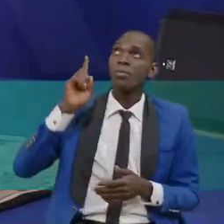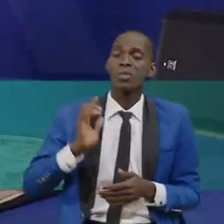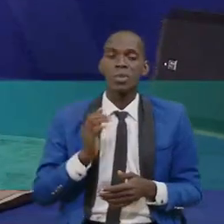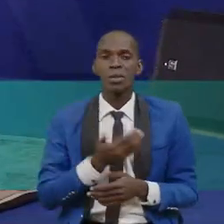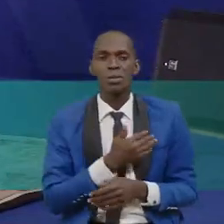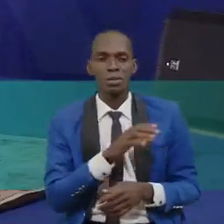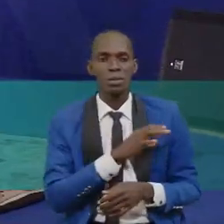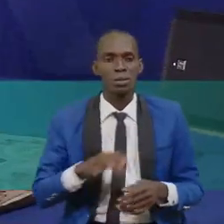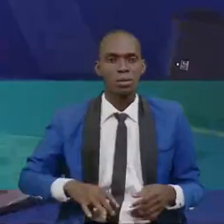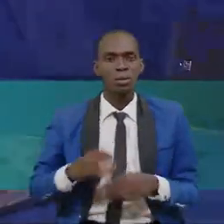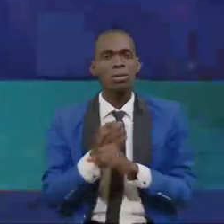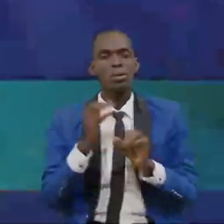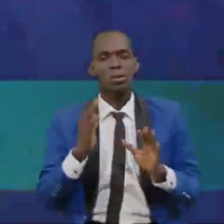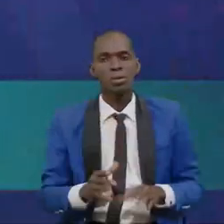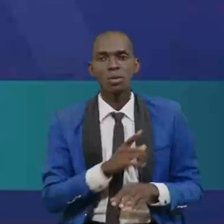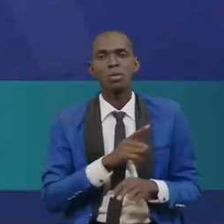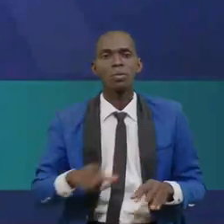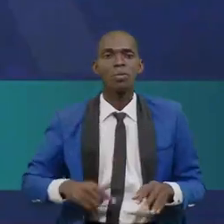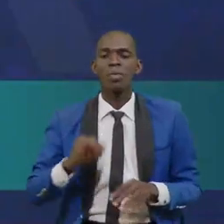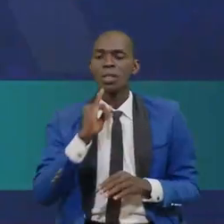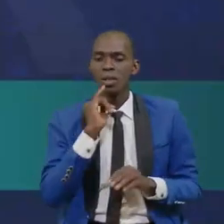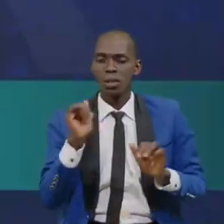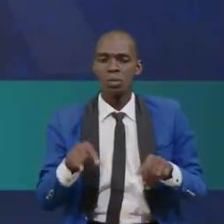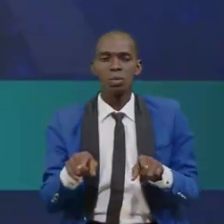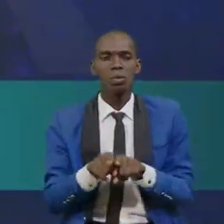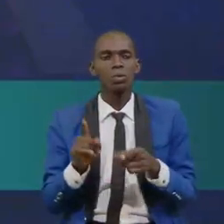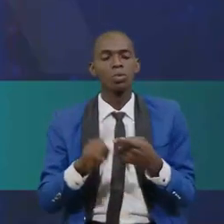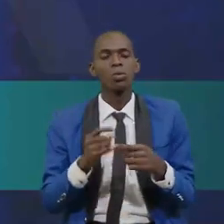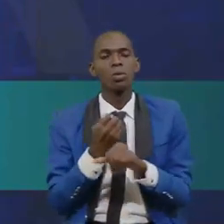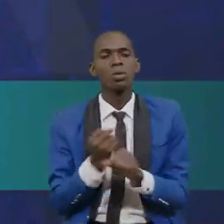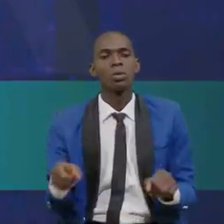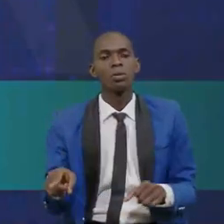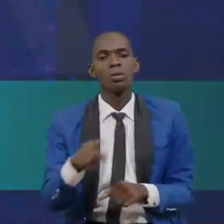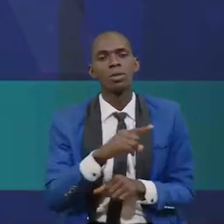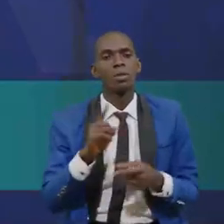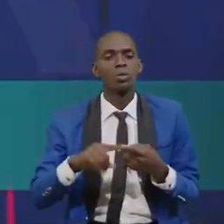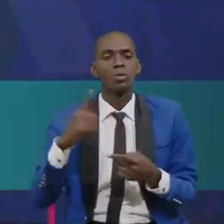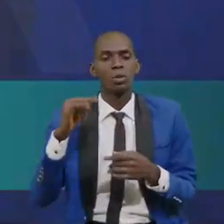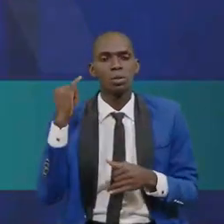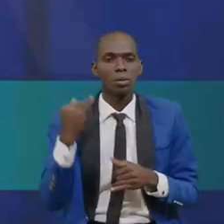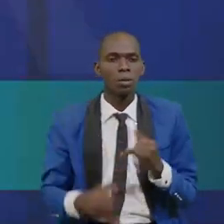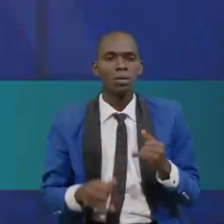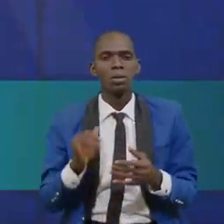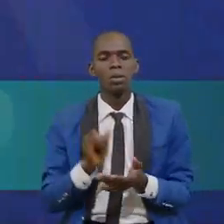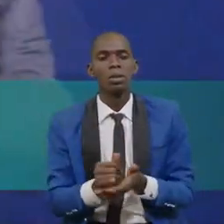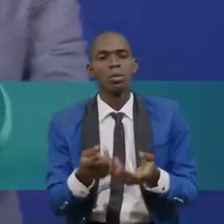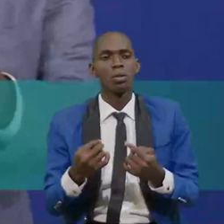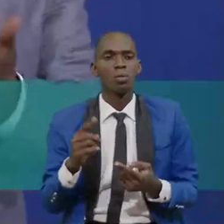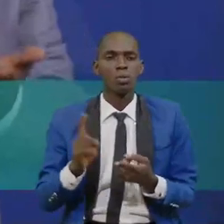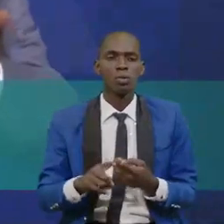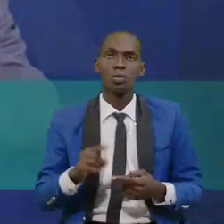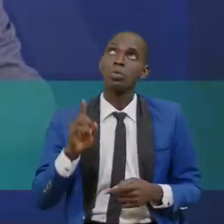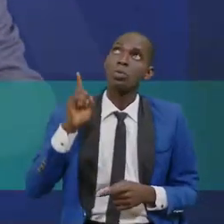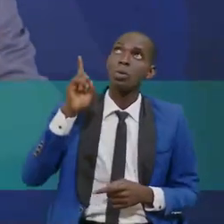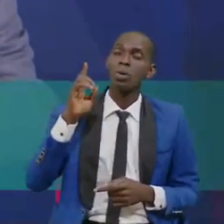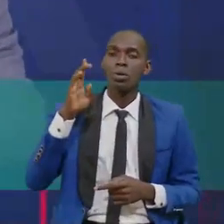notre Sauveur, notre Seigneur. Il est également capable de sauver parfaitement ceux qui viennent, rapprochent de